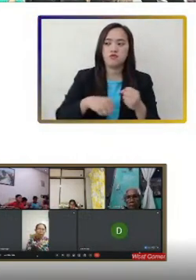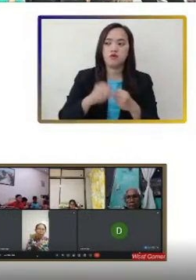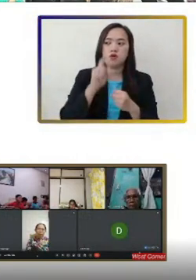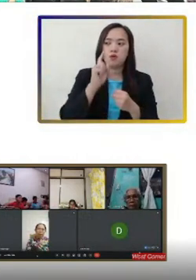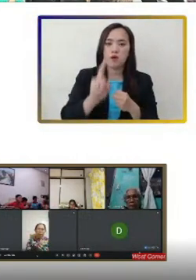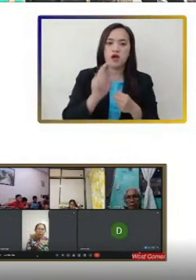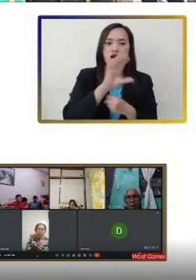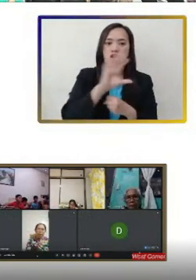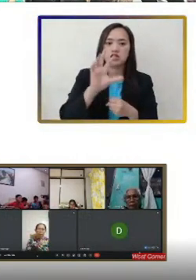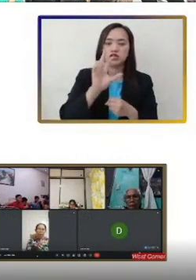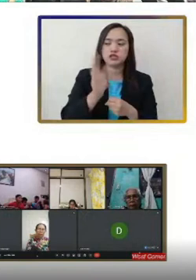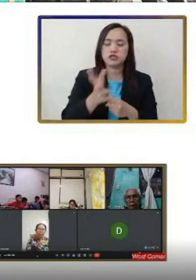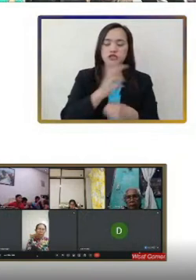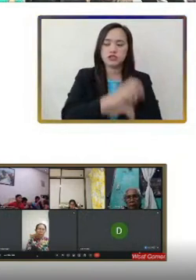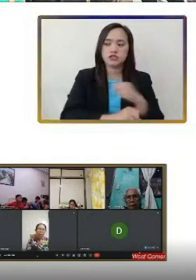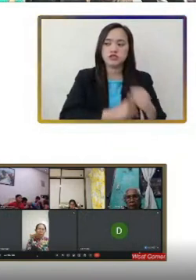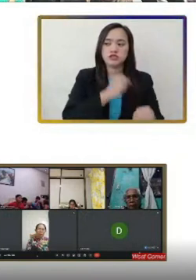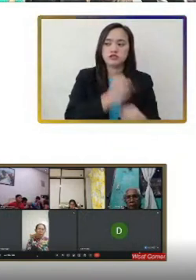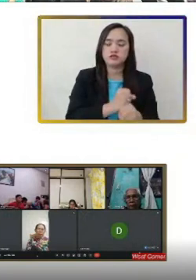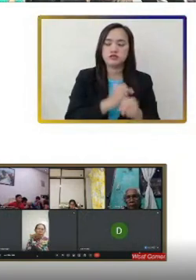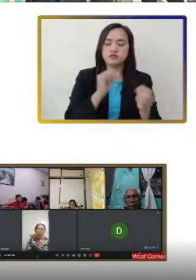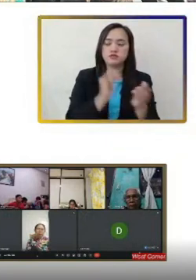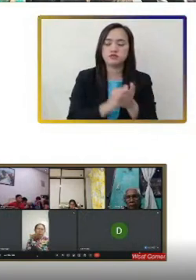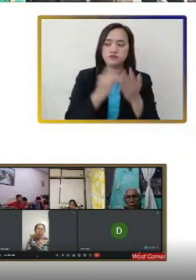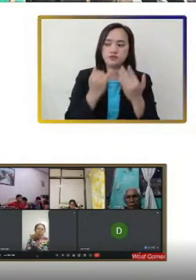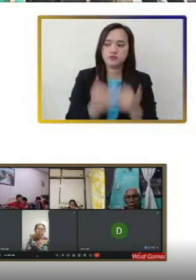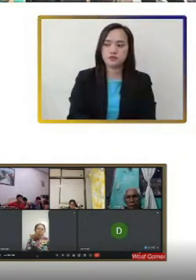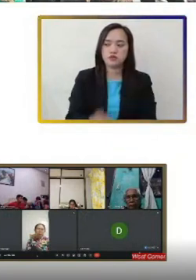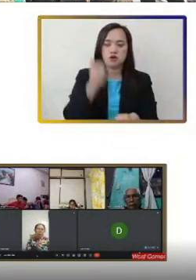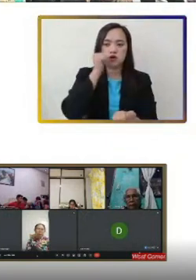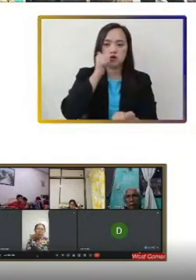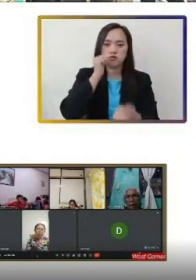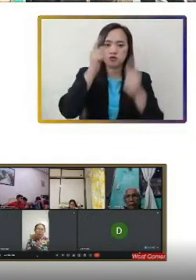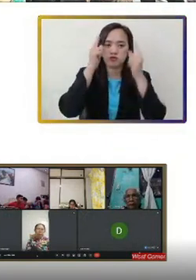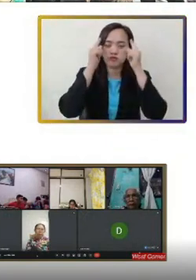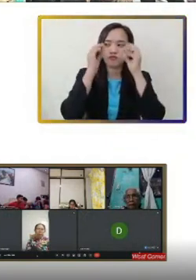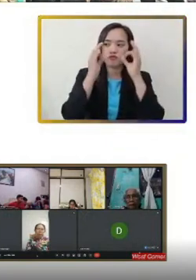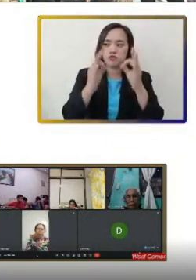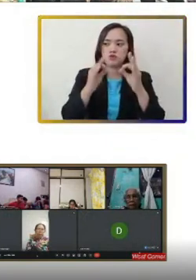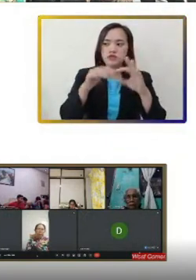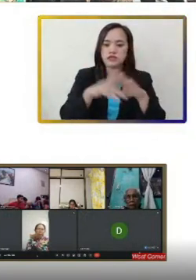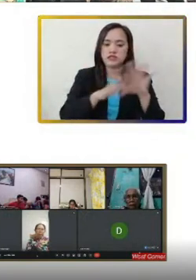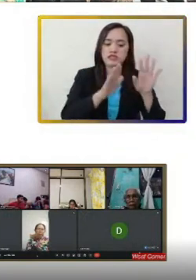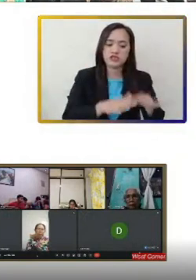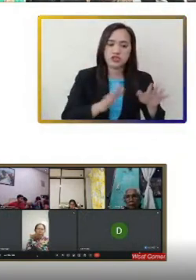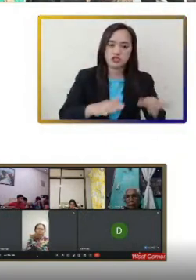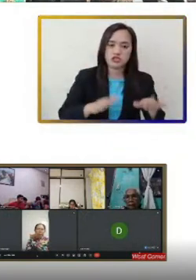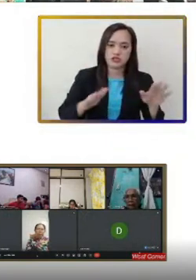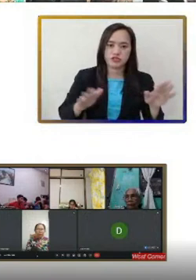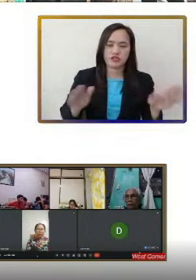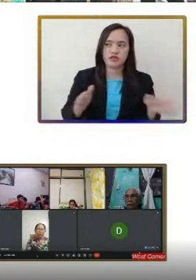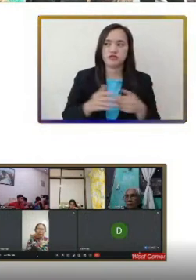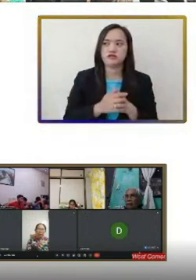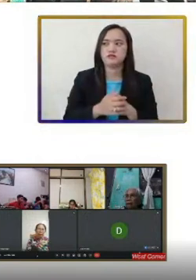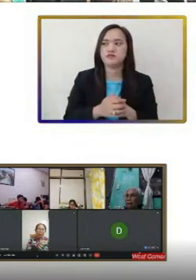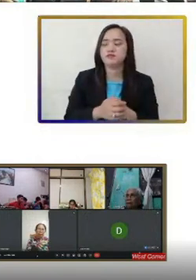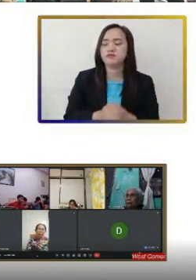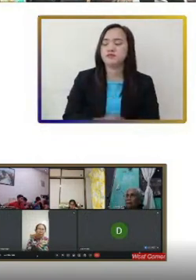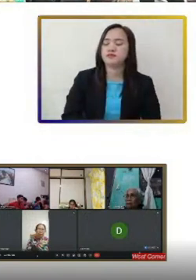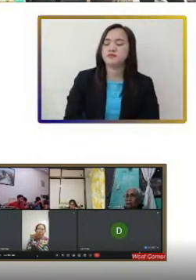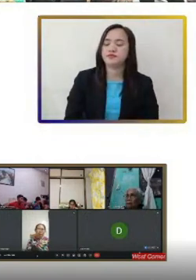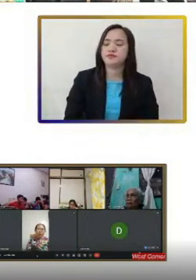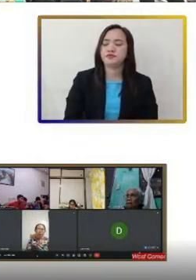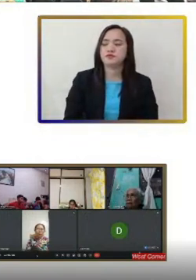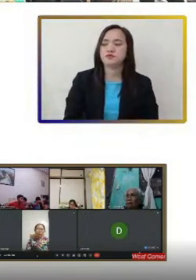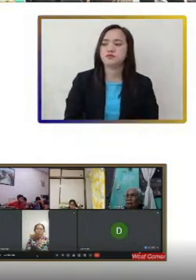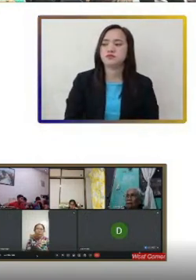years, ngayon, naka-focus pa rin po sila sa mga bata. See that? In fact,